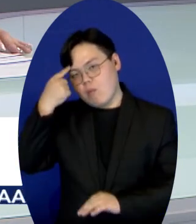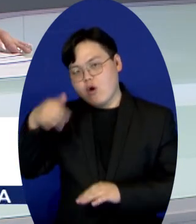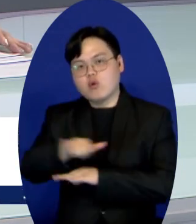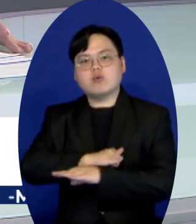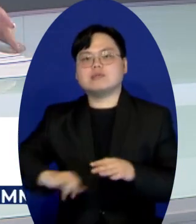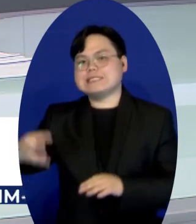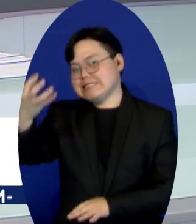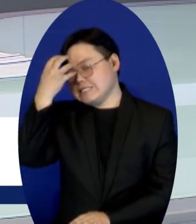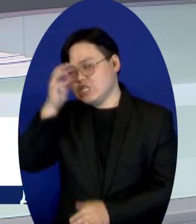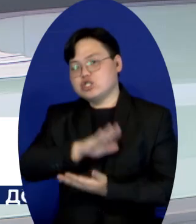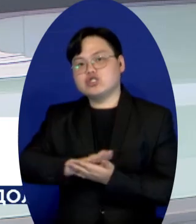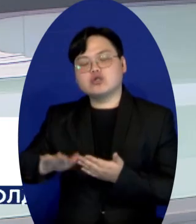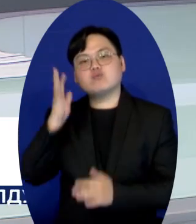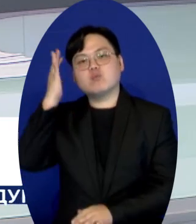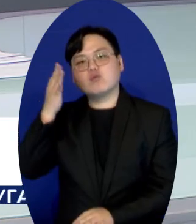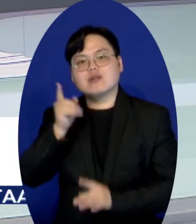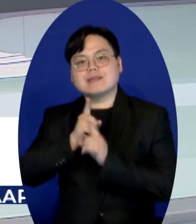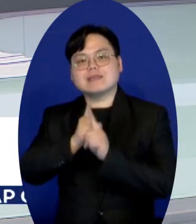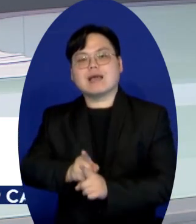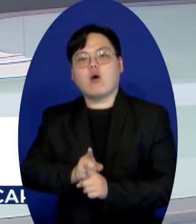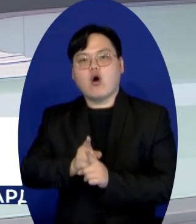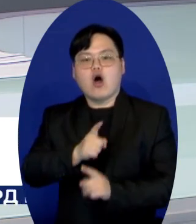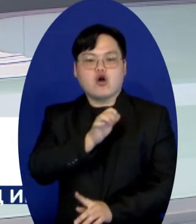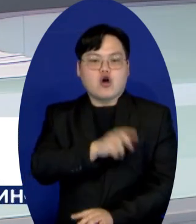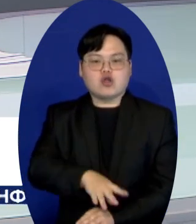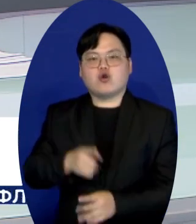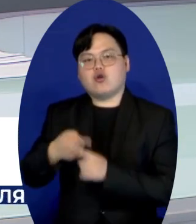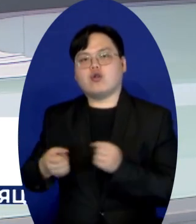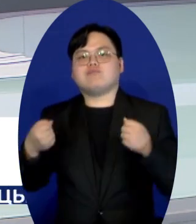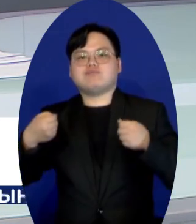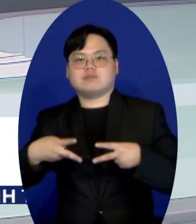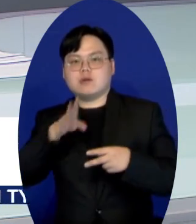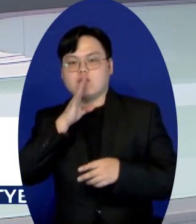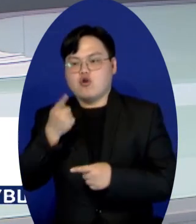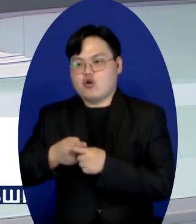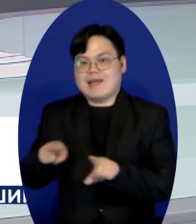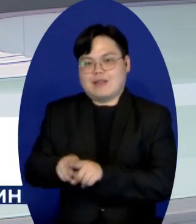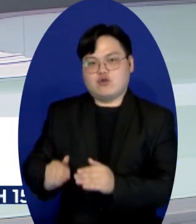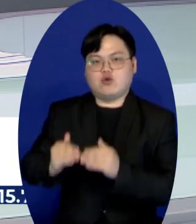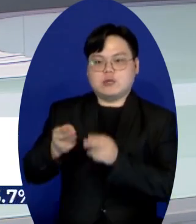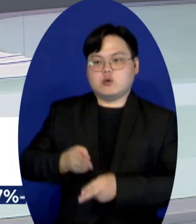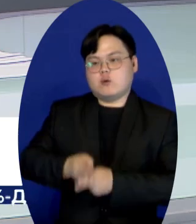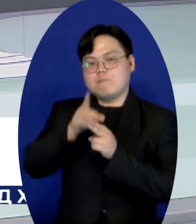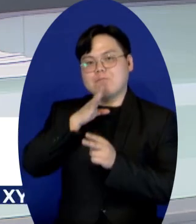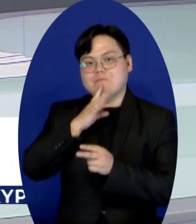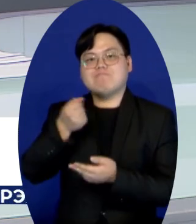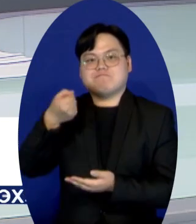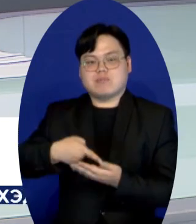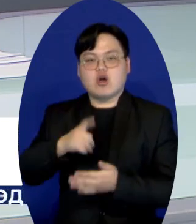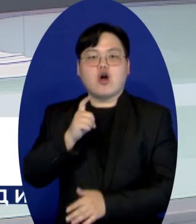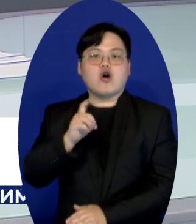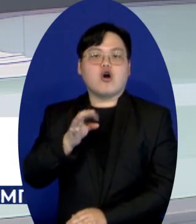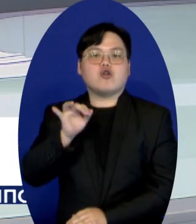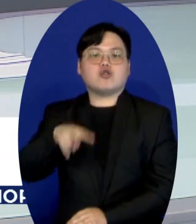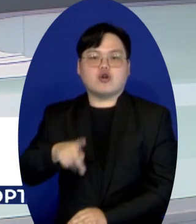засгийн газар шин сэргэлтийн бодлогын хүрээнд хот хөдөөгийн тэнцвэрийг хангаж орон нутгийн хөгжлийг дэмжихээр тусгасан. Хөтөл хотын хувьд 11